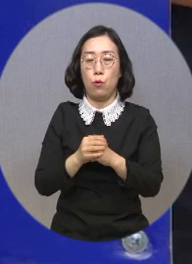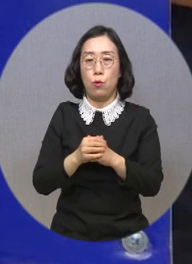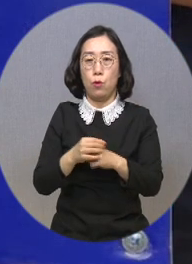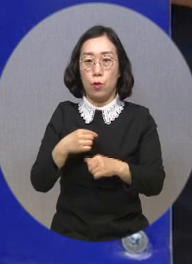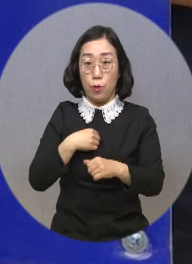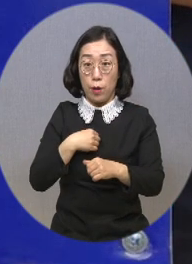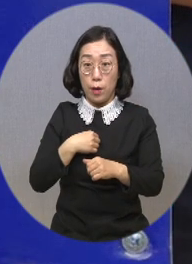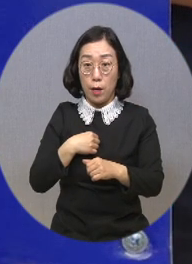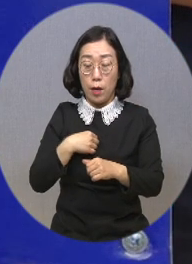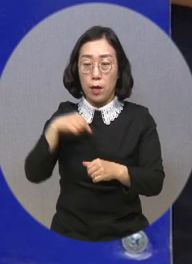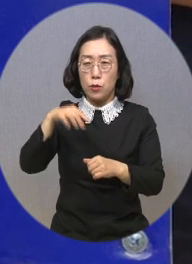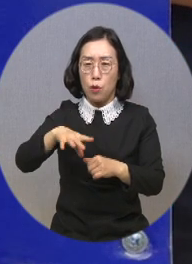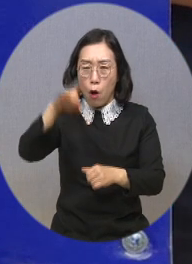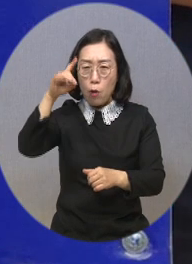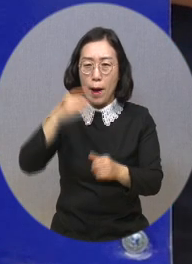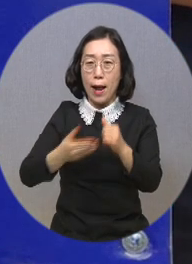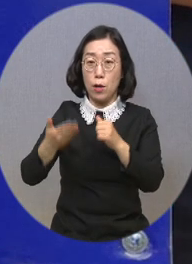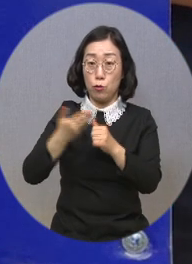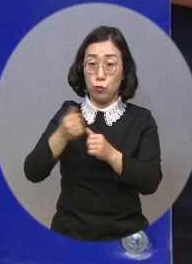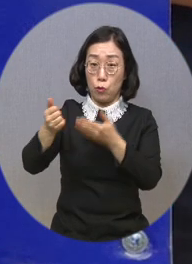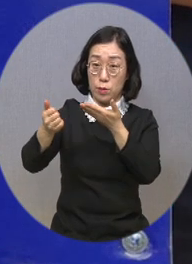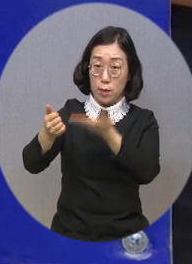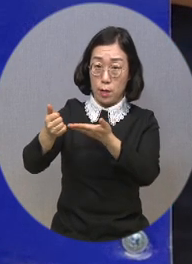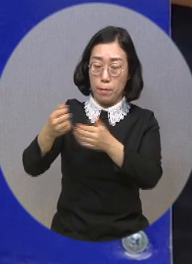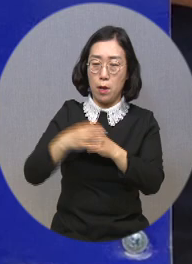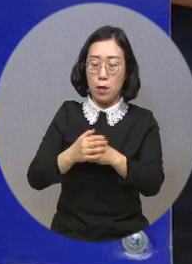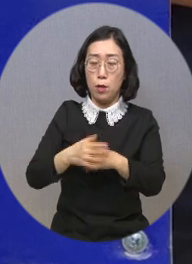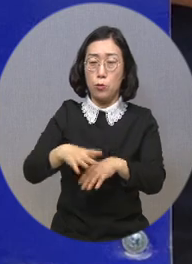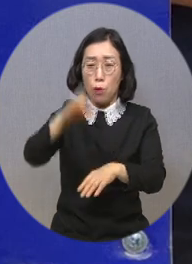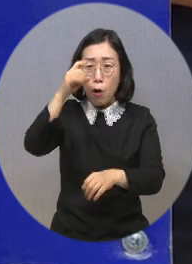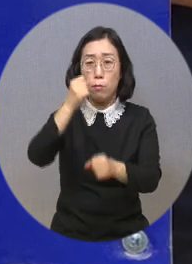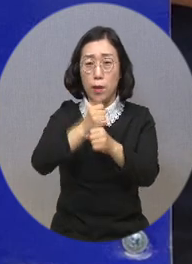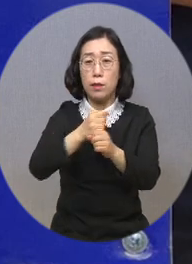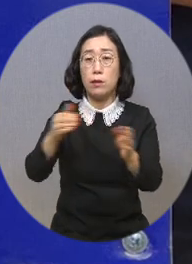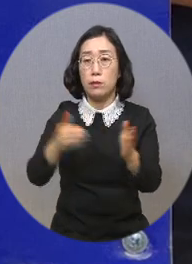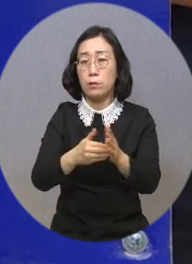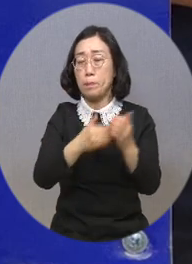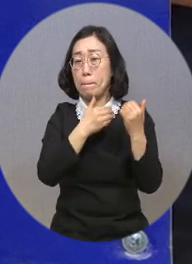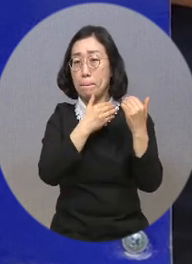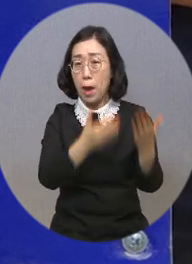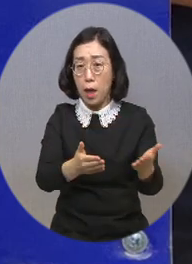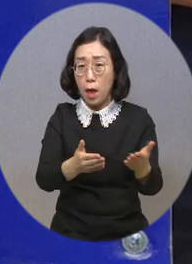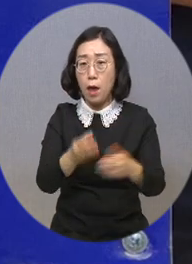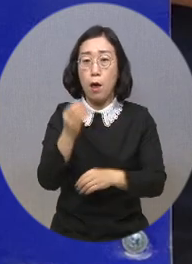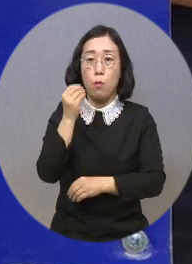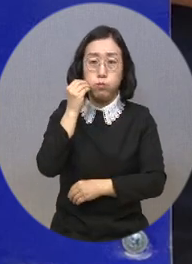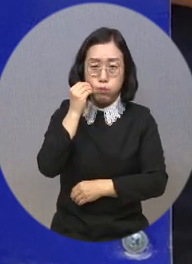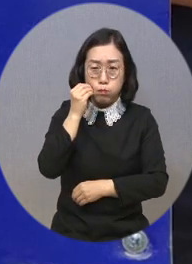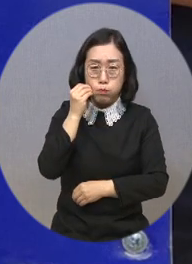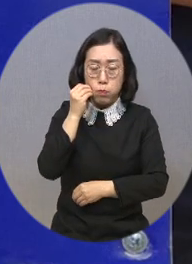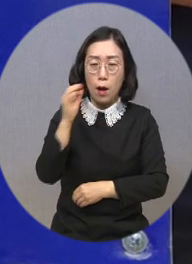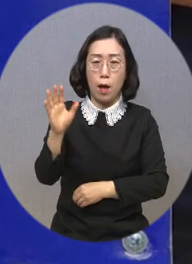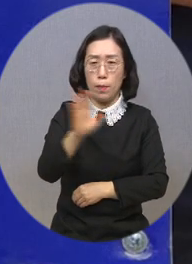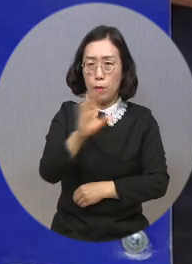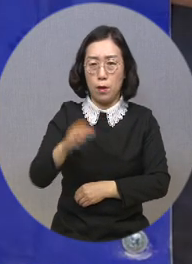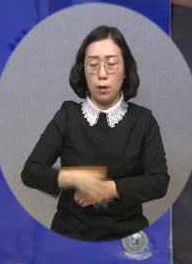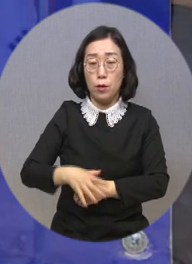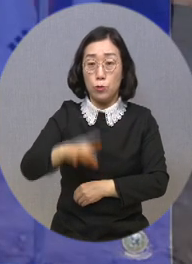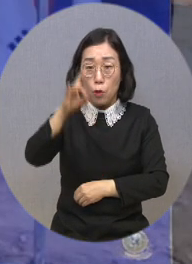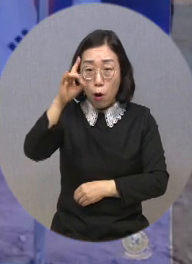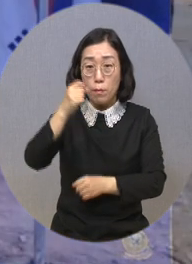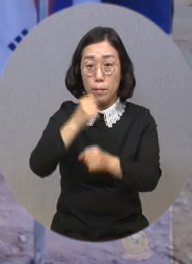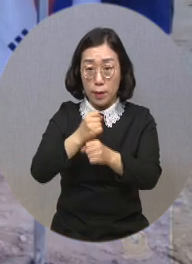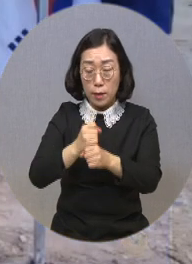우물을 소개했던 분이 그런 말씀을 하시더라고요. 사후관리가 되지 않고 있다. 그래서 우물 파준 것도 중요하지만